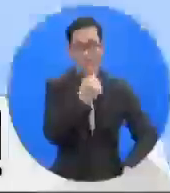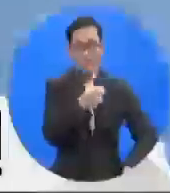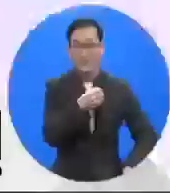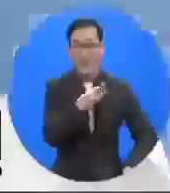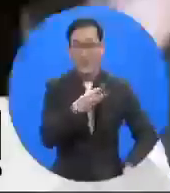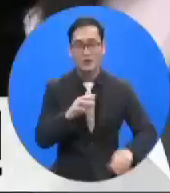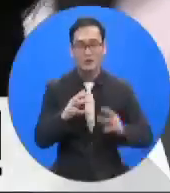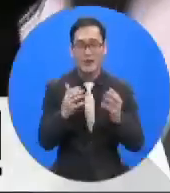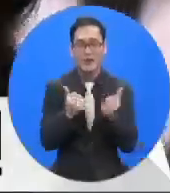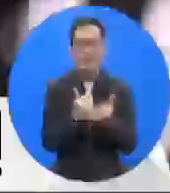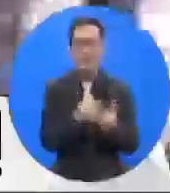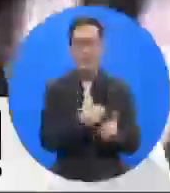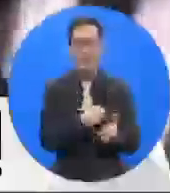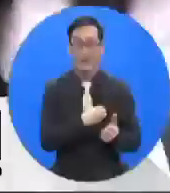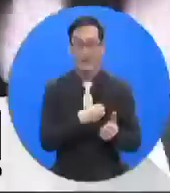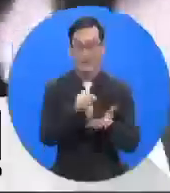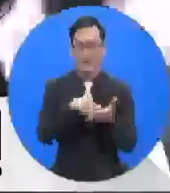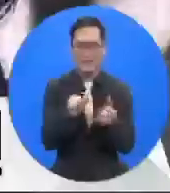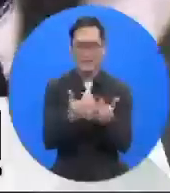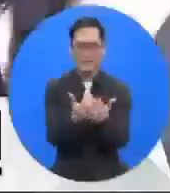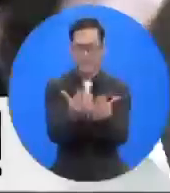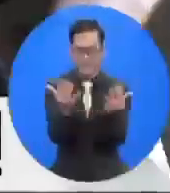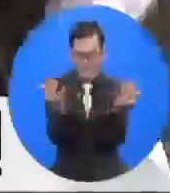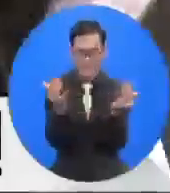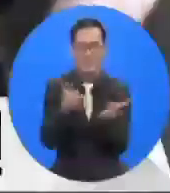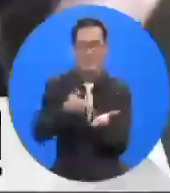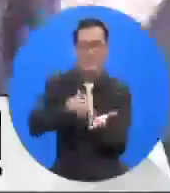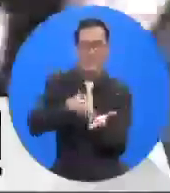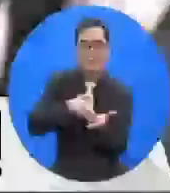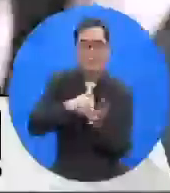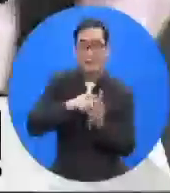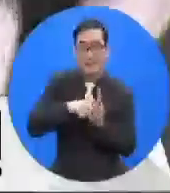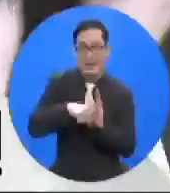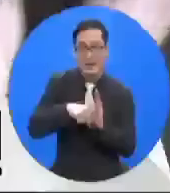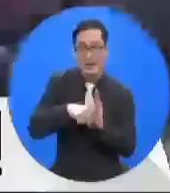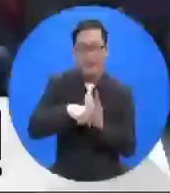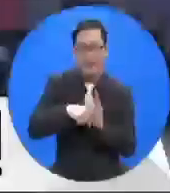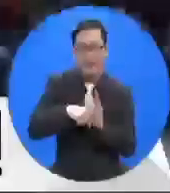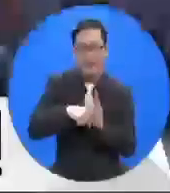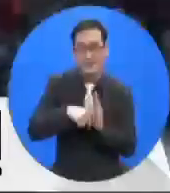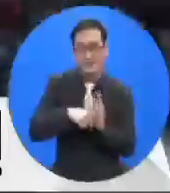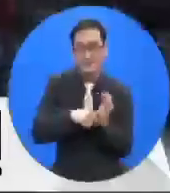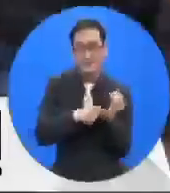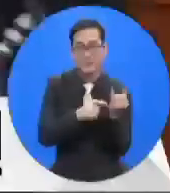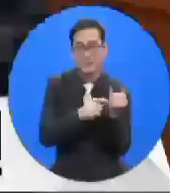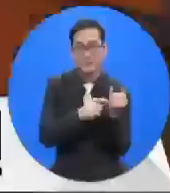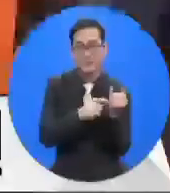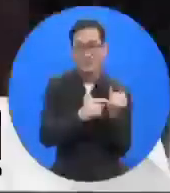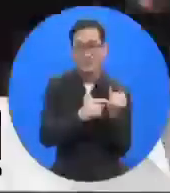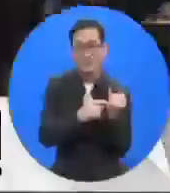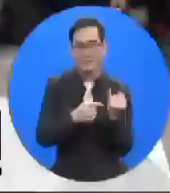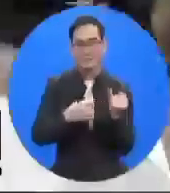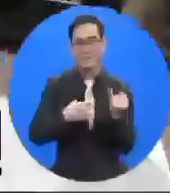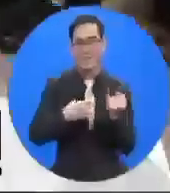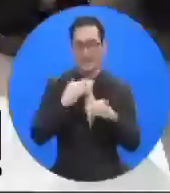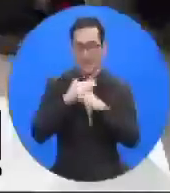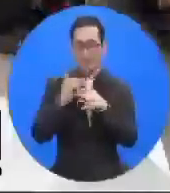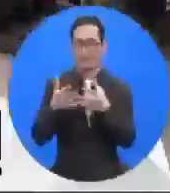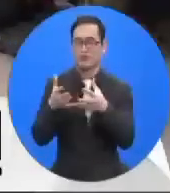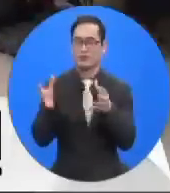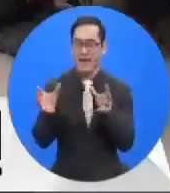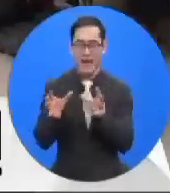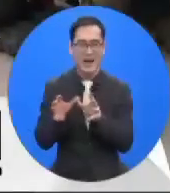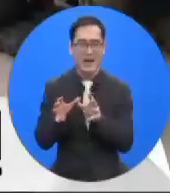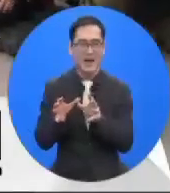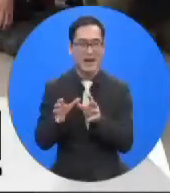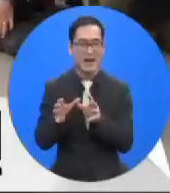중요한 거를 발표하는 기자회견장 정론관이잖아요. 여기서 제가 더불어민주당 아니 뭐 이러면서 마치 저 이목을